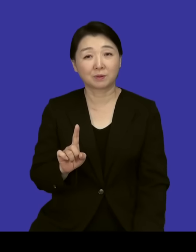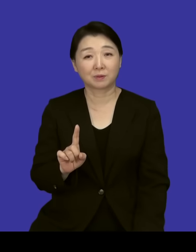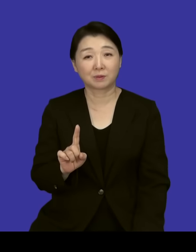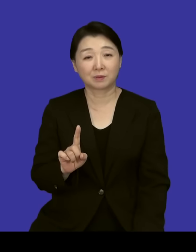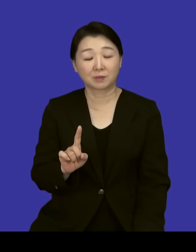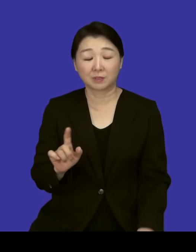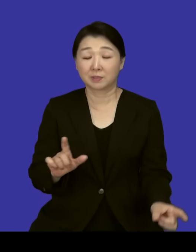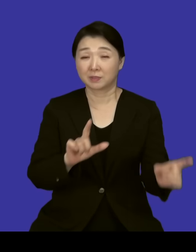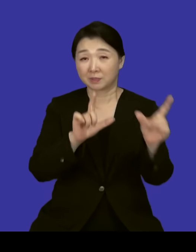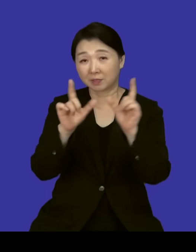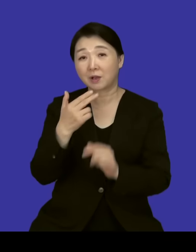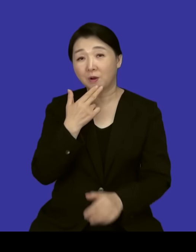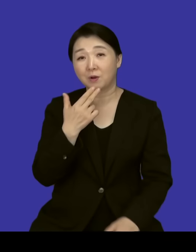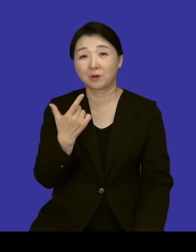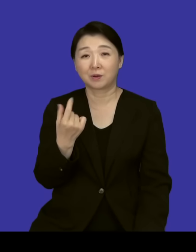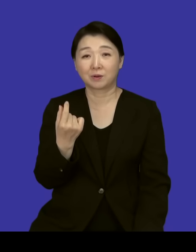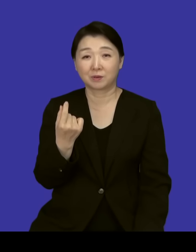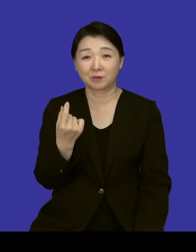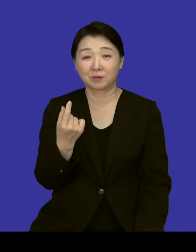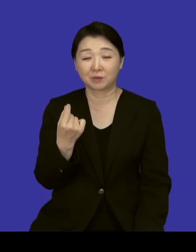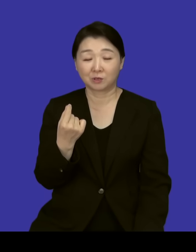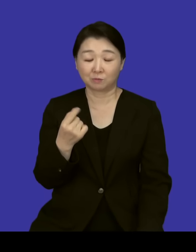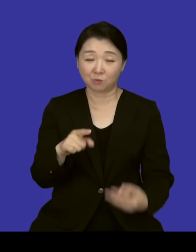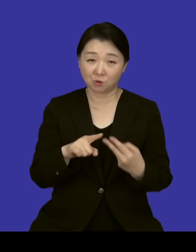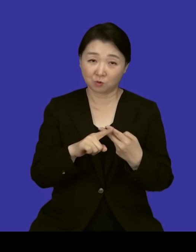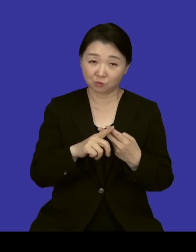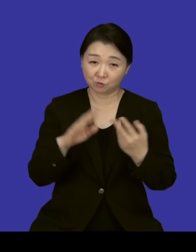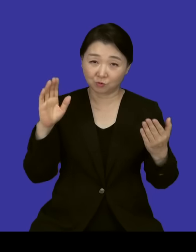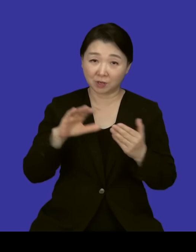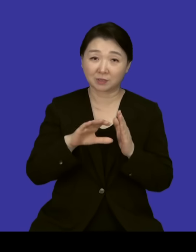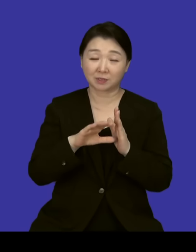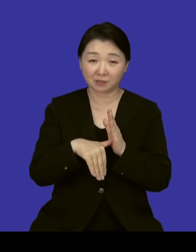뭐 생활을 하지 않다 보니까 예. 뭐 중학교 때는